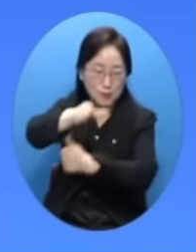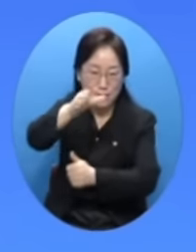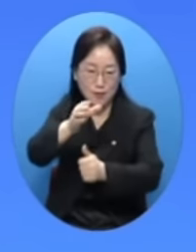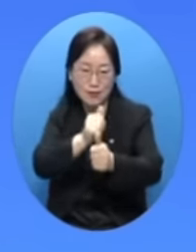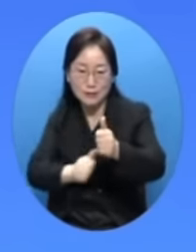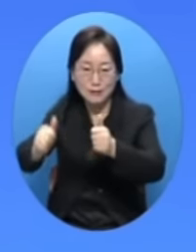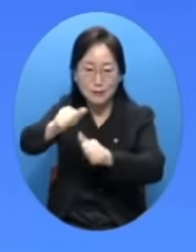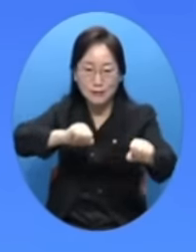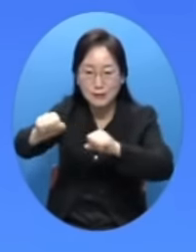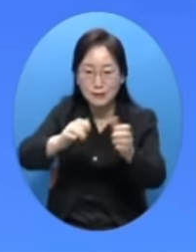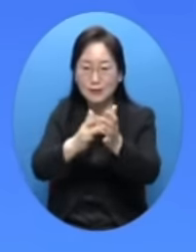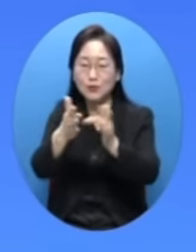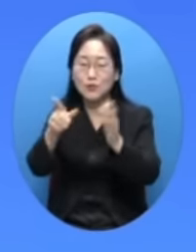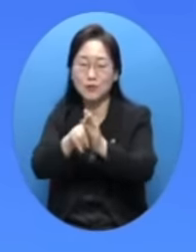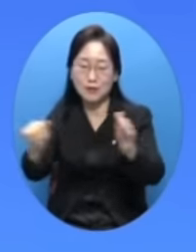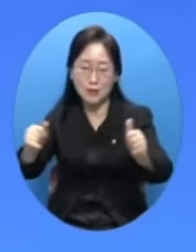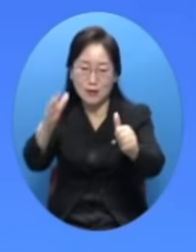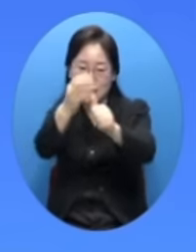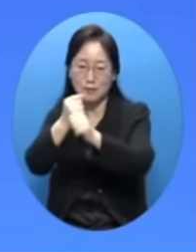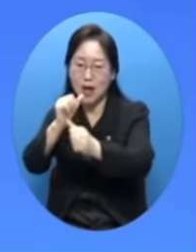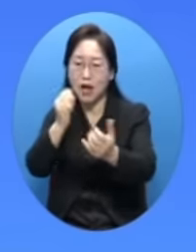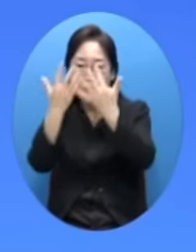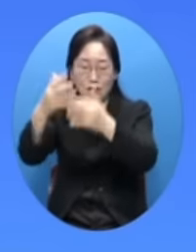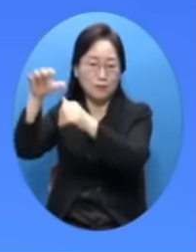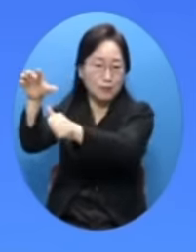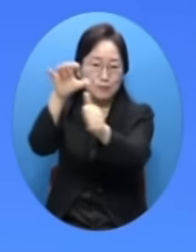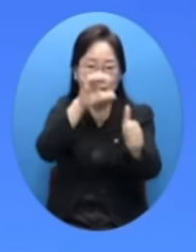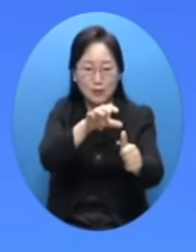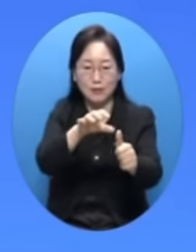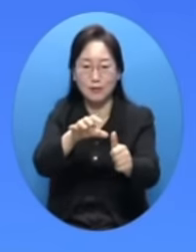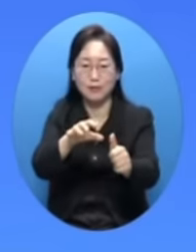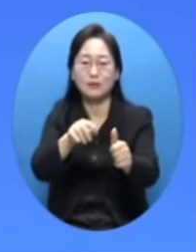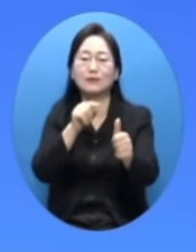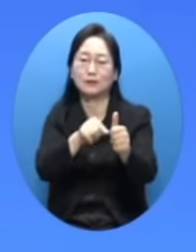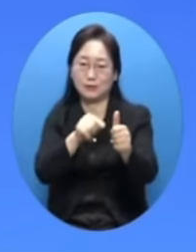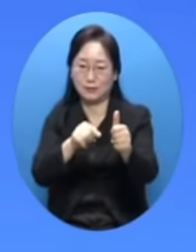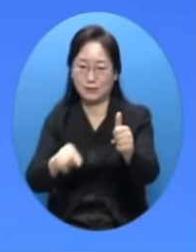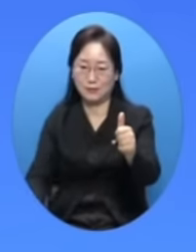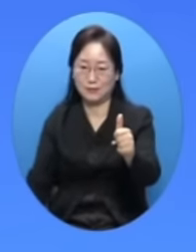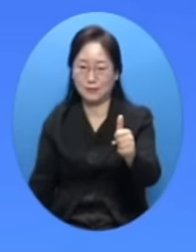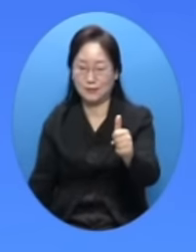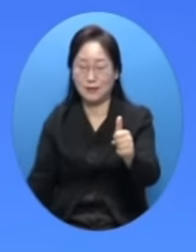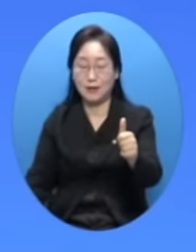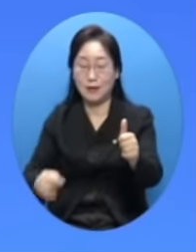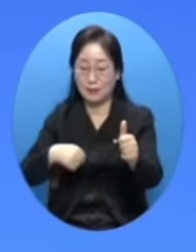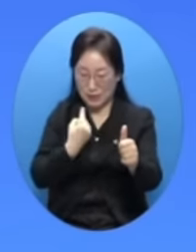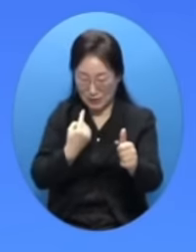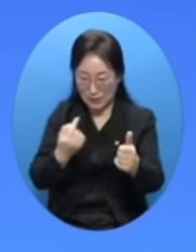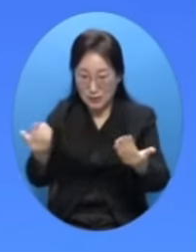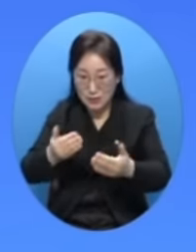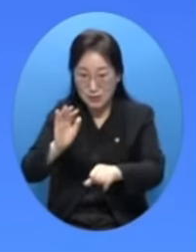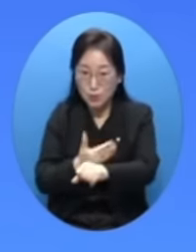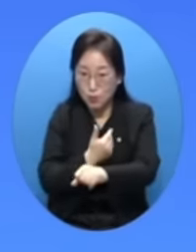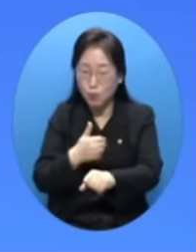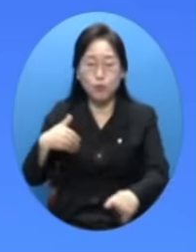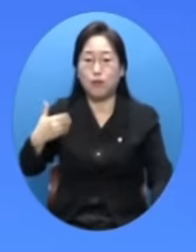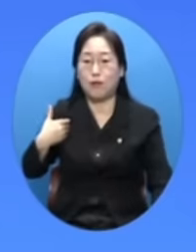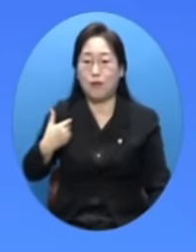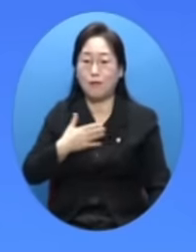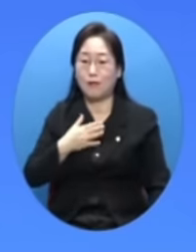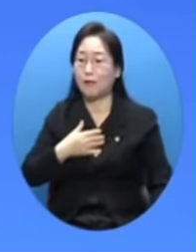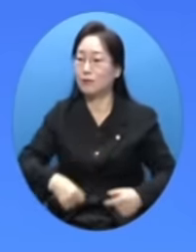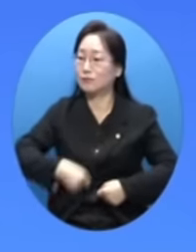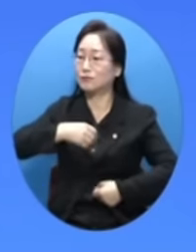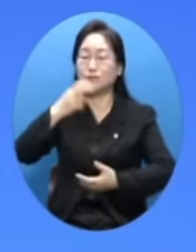예수님 사람 붙잡아 감옥에는데 앞장 사람입니다 자기가 하는 일이 잘못된 것도 모르고 그냥 스스로 의로움에